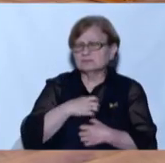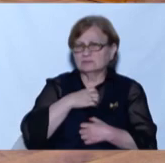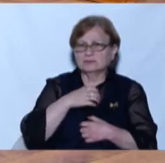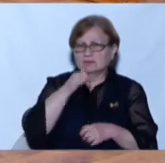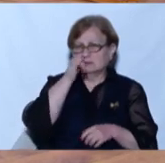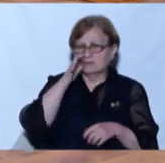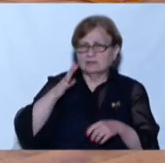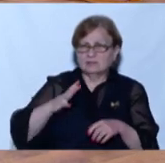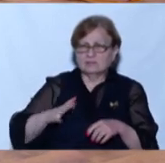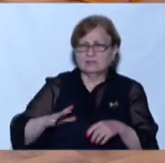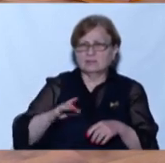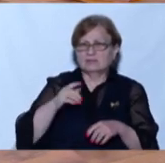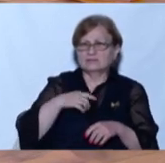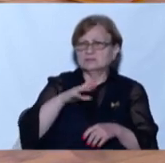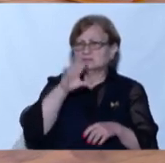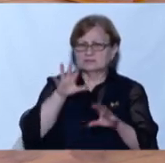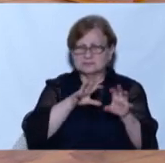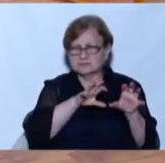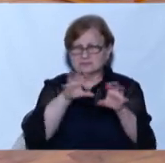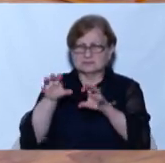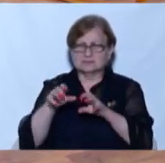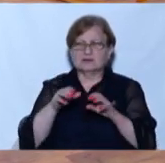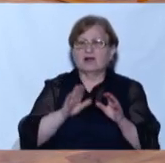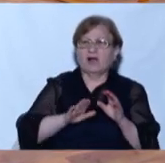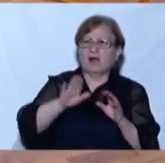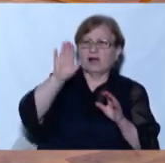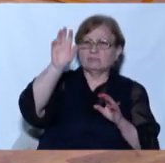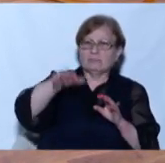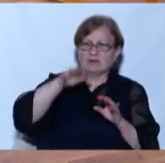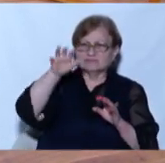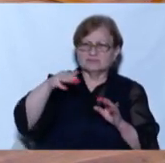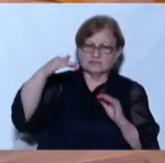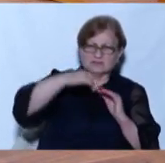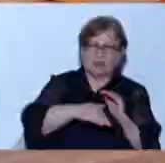ვერ მოვითმენ რომ არ დავგბო აღმა ხდელსა და აღმა მბარავს